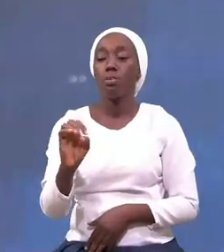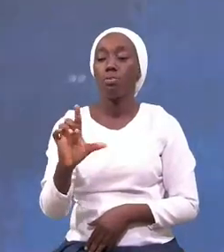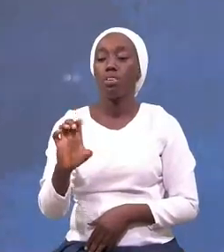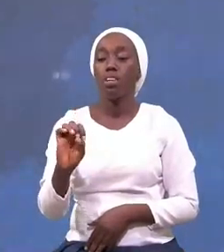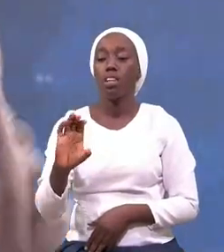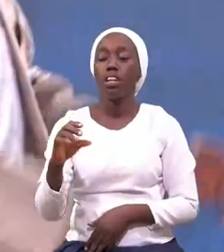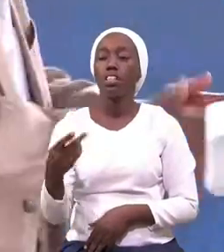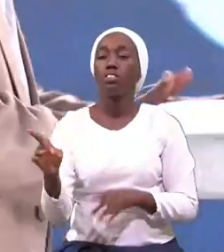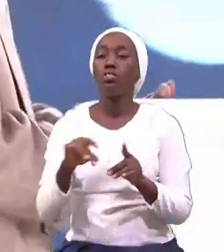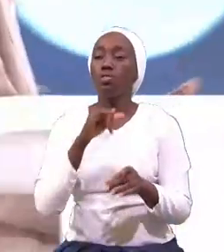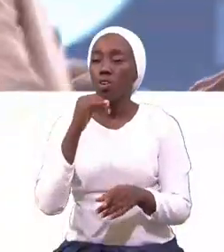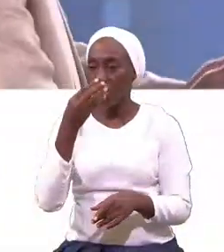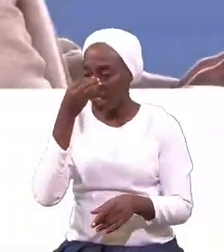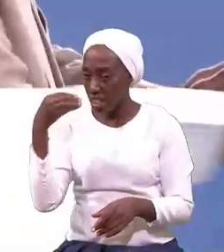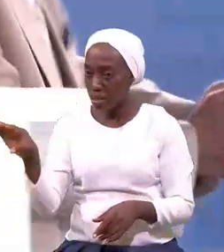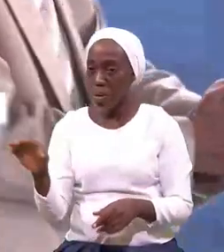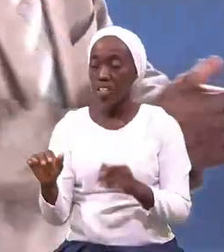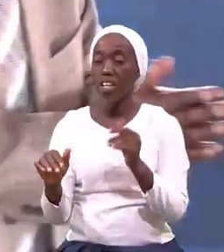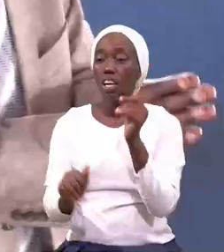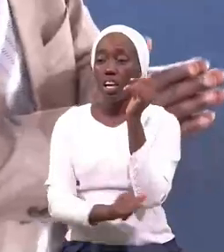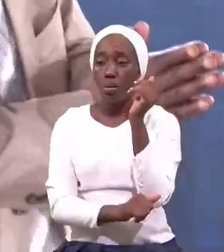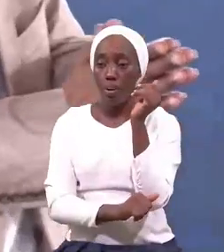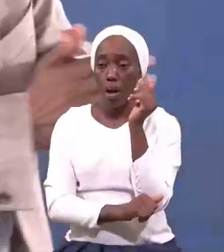Abimélec n'a pas méprisé Abraham.